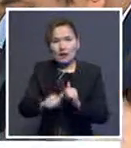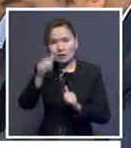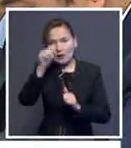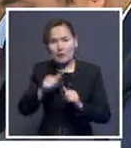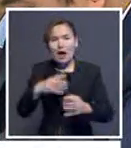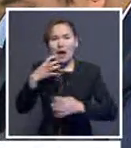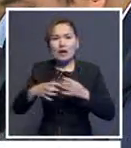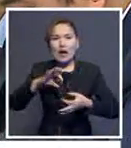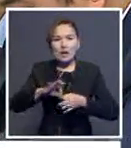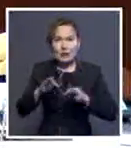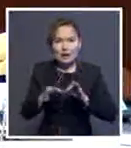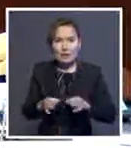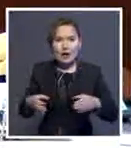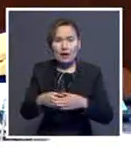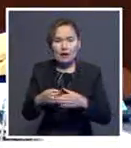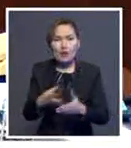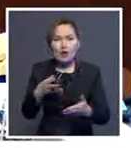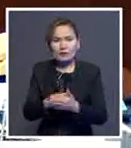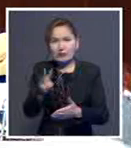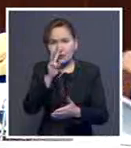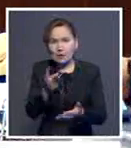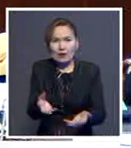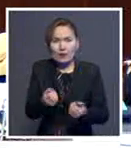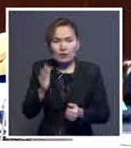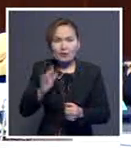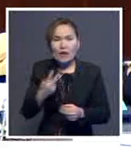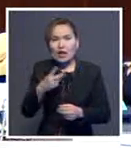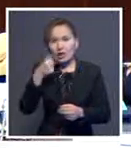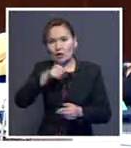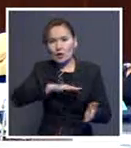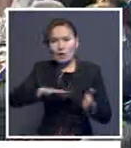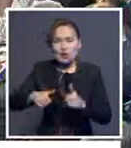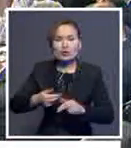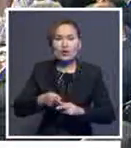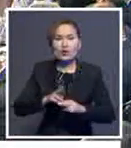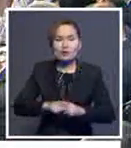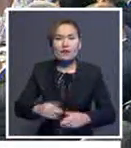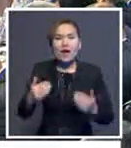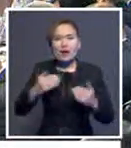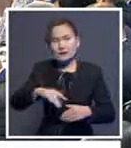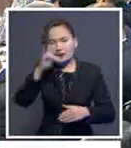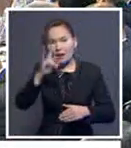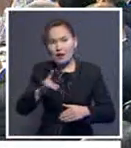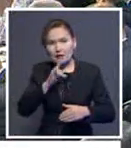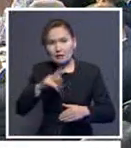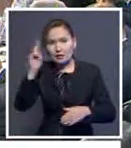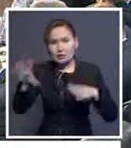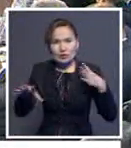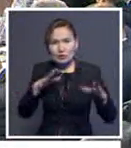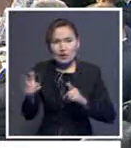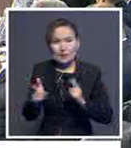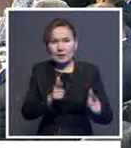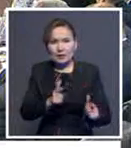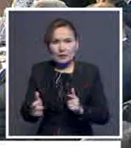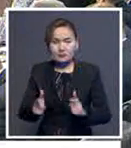Халықаралық Олимпиада комитетінен қосымша қар жауып тұрады. Екі жылдан кейін болатын дүбірлі додаға қазірдің өзінде дайындық қызу жүріп жатыр, дейді